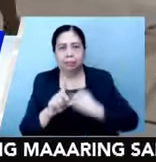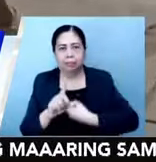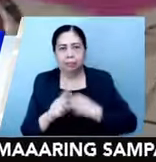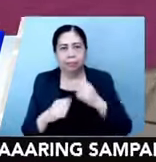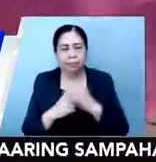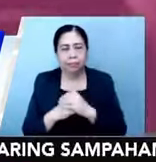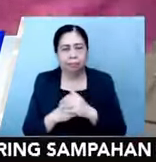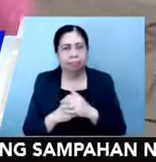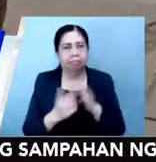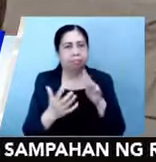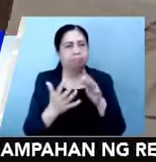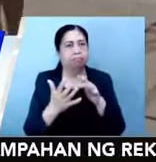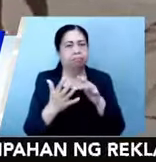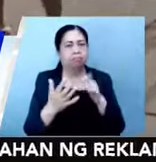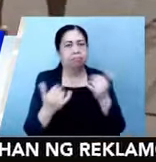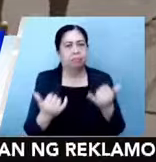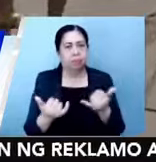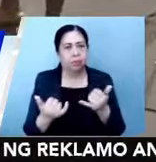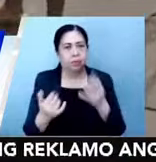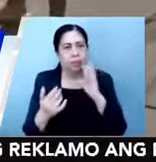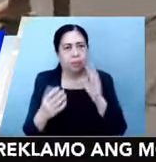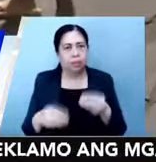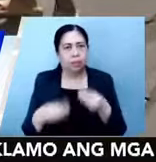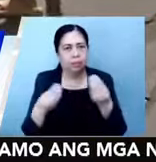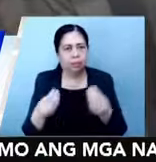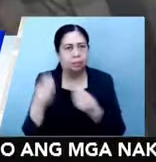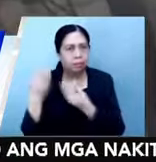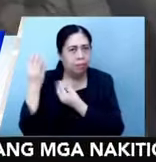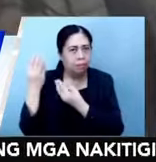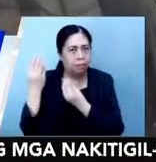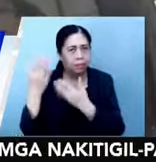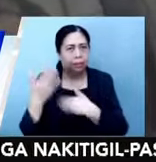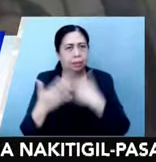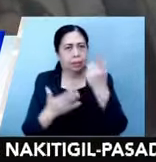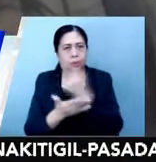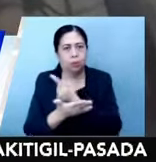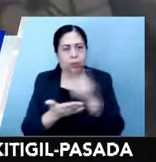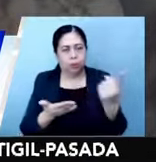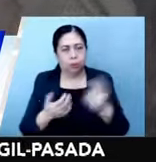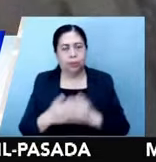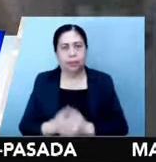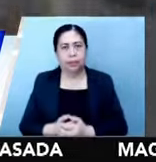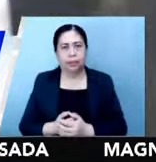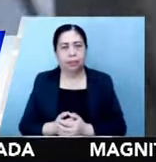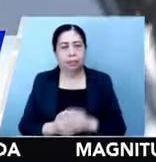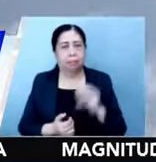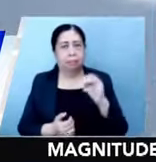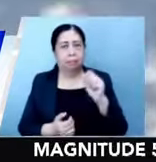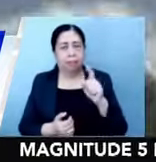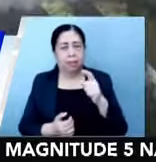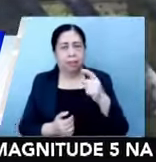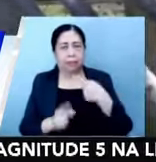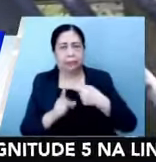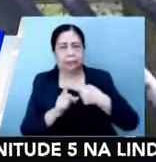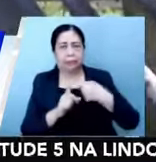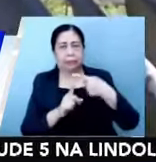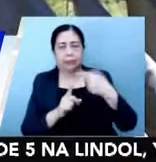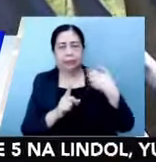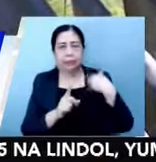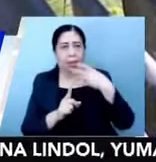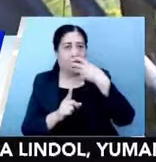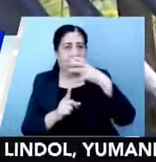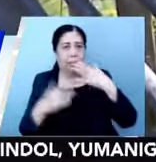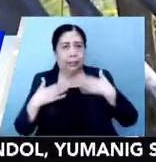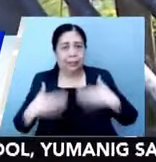ngayon ng PAGASA at magbibigay sila ng update sa susunod na linggo. Maximum daytime temperature pa lang ito, hindi pa heat index o ang ramdam na